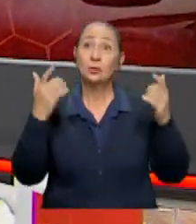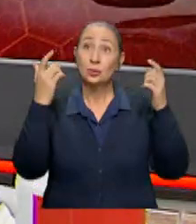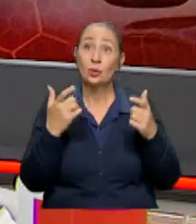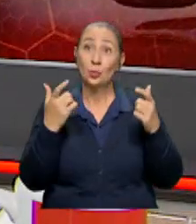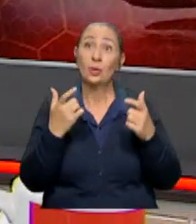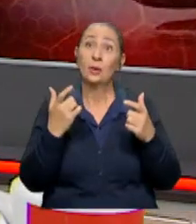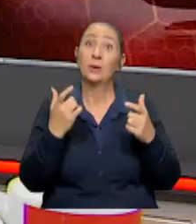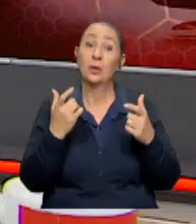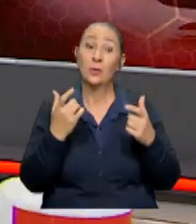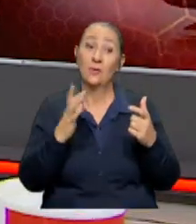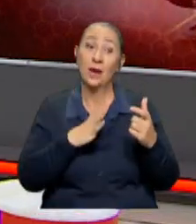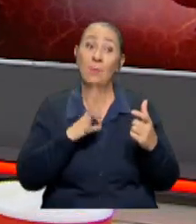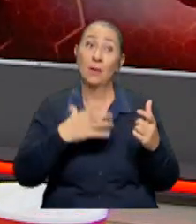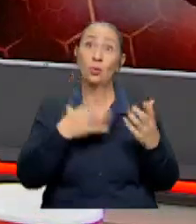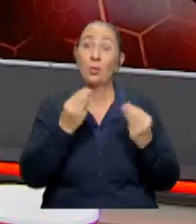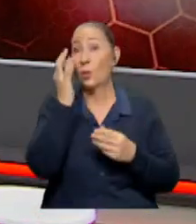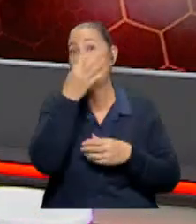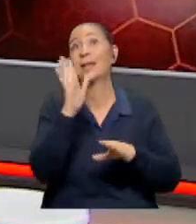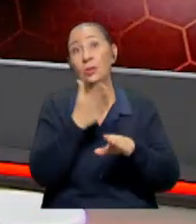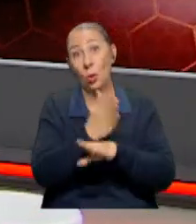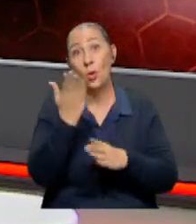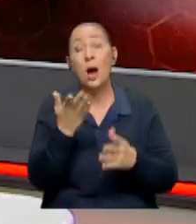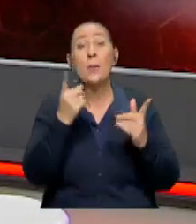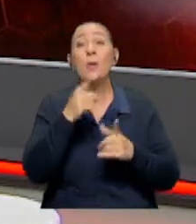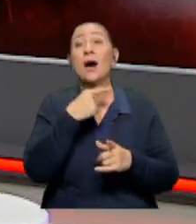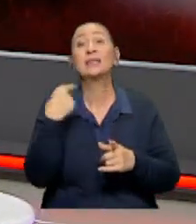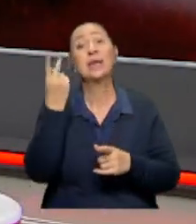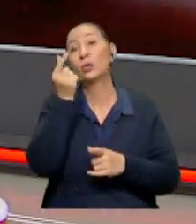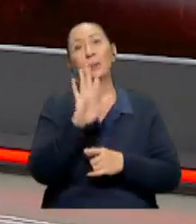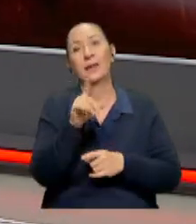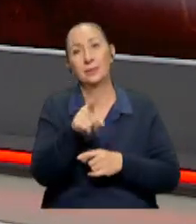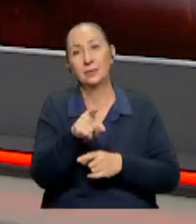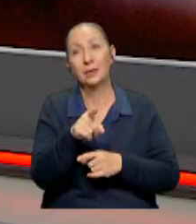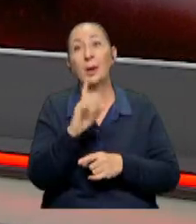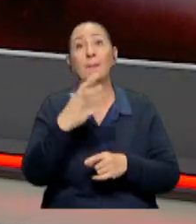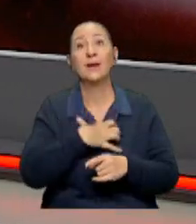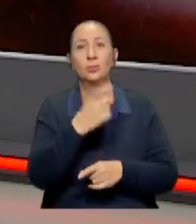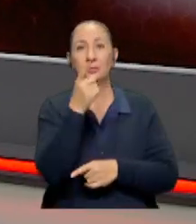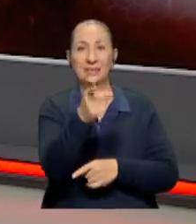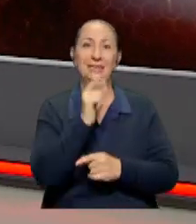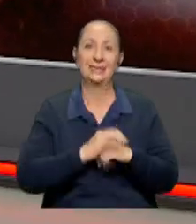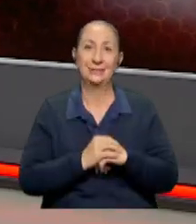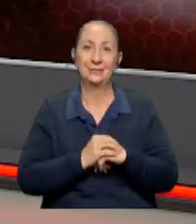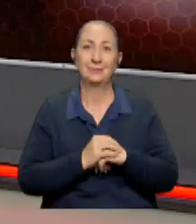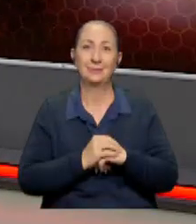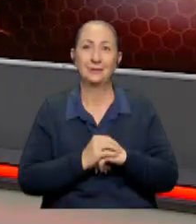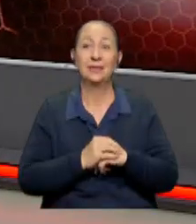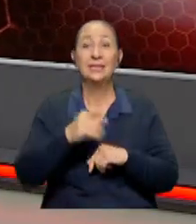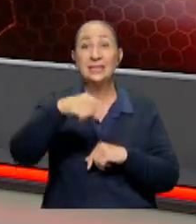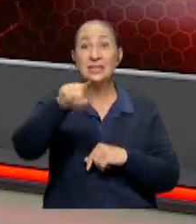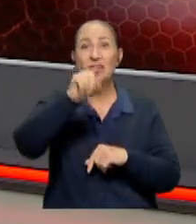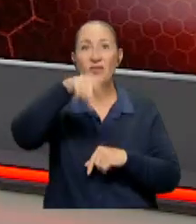Sorumluluğu var, patron olmak kolay değil. Doğru. Ama bunu asla unutmayın. Patron sizsiniz.